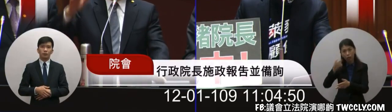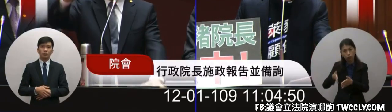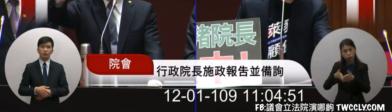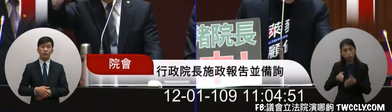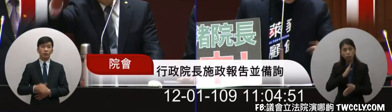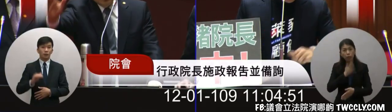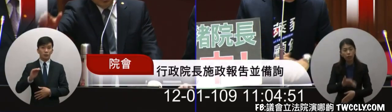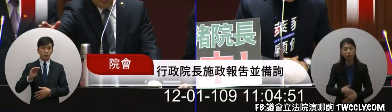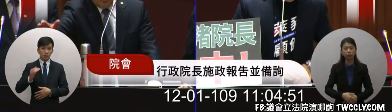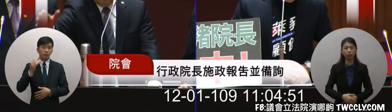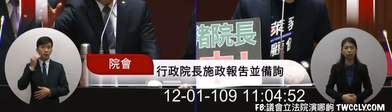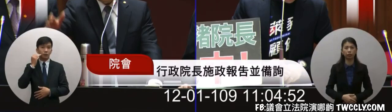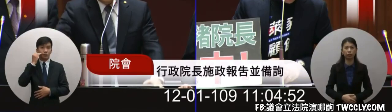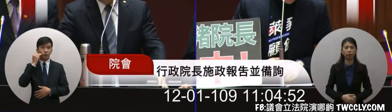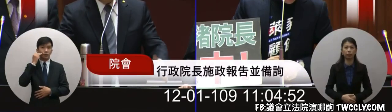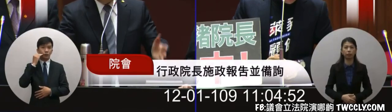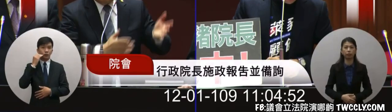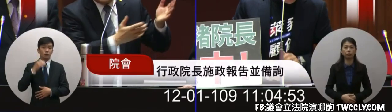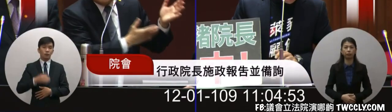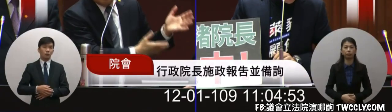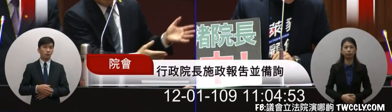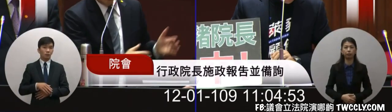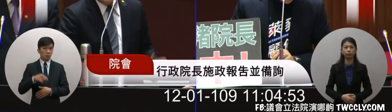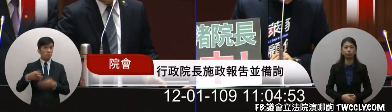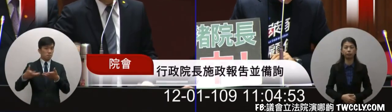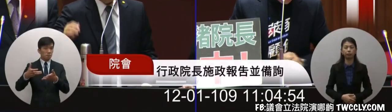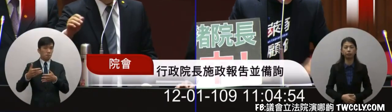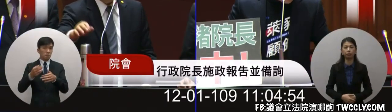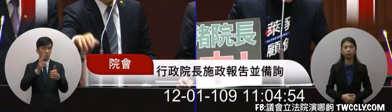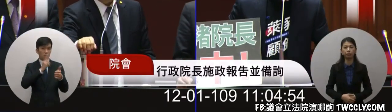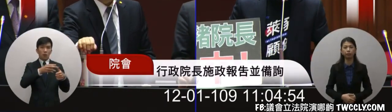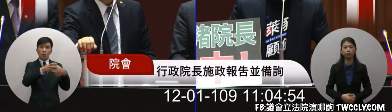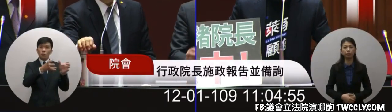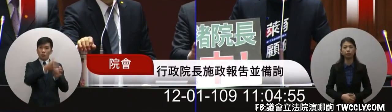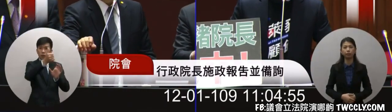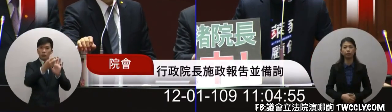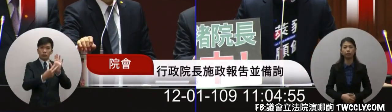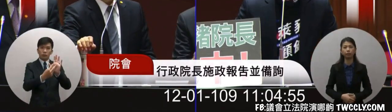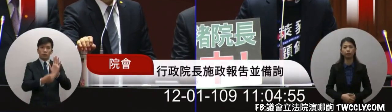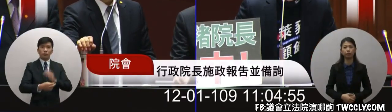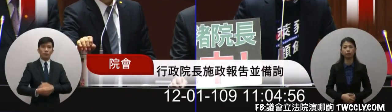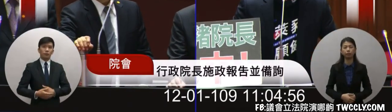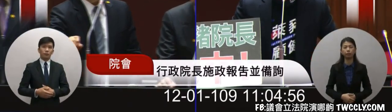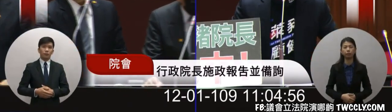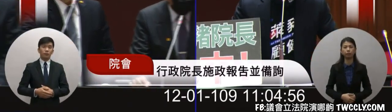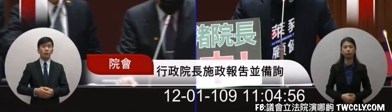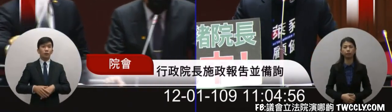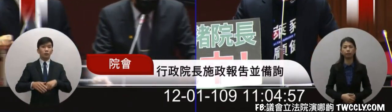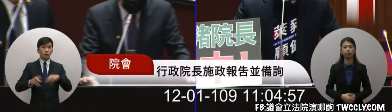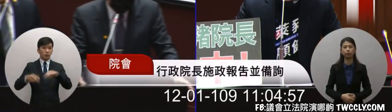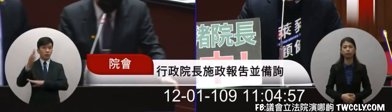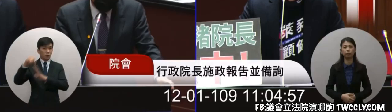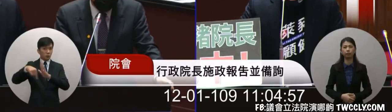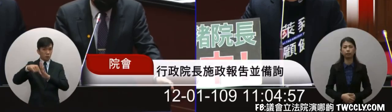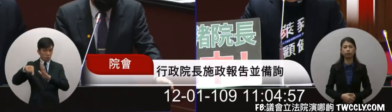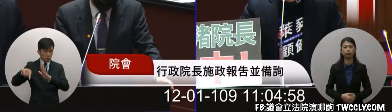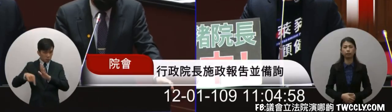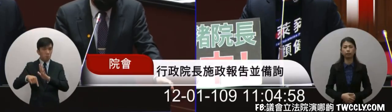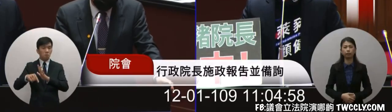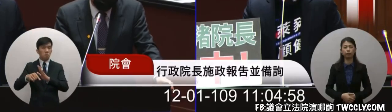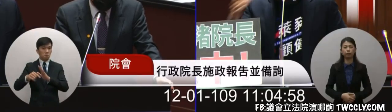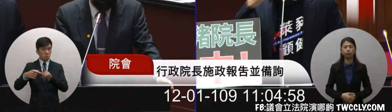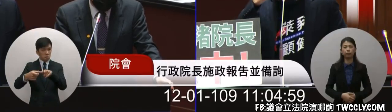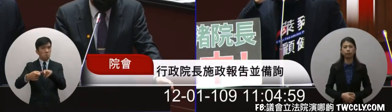但如果这一部分我请部长给你说明， 行政院已经清楚地表